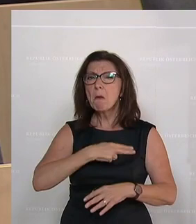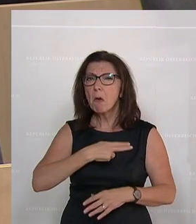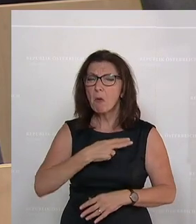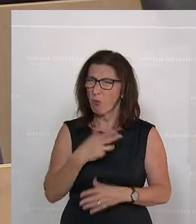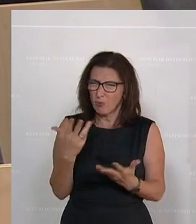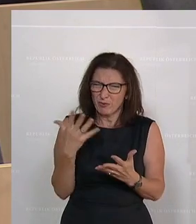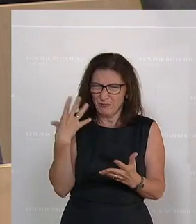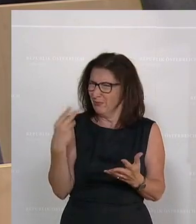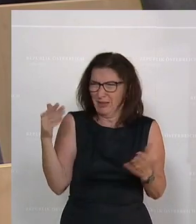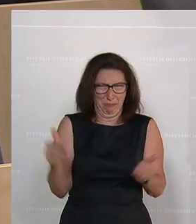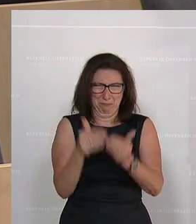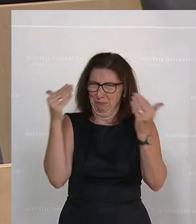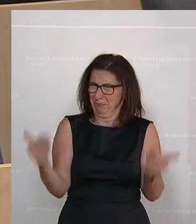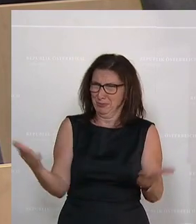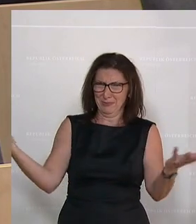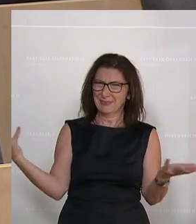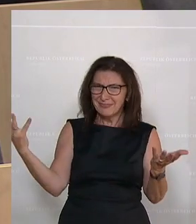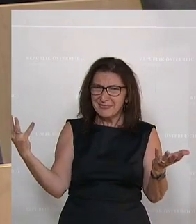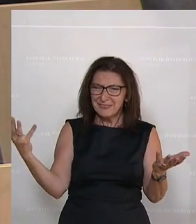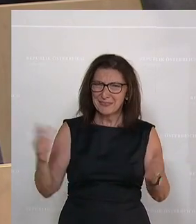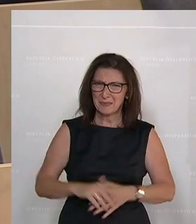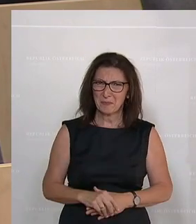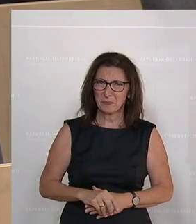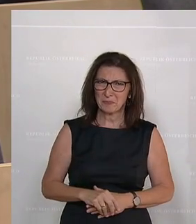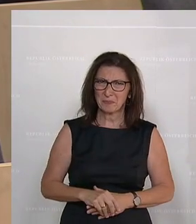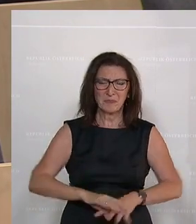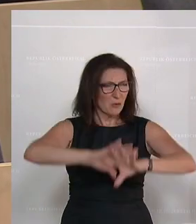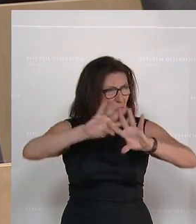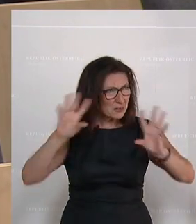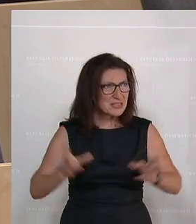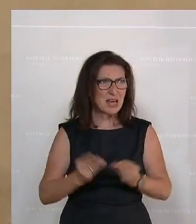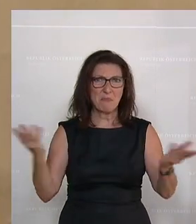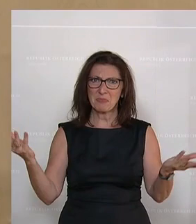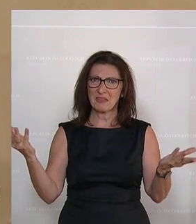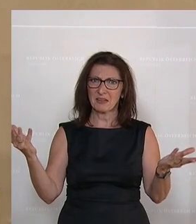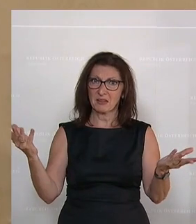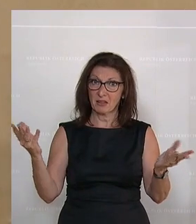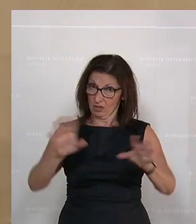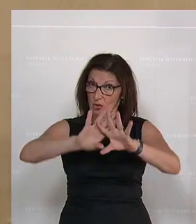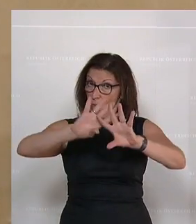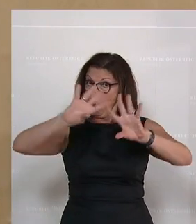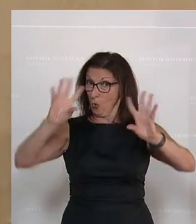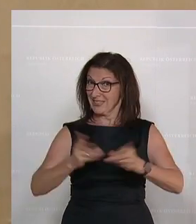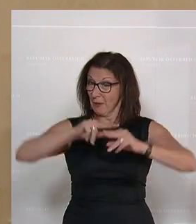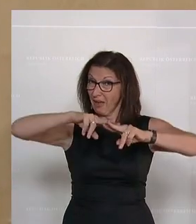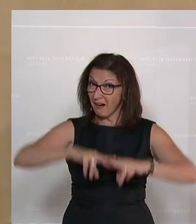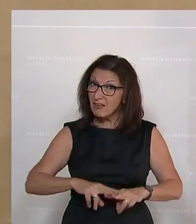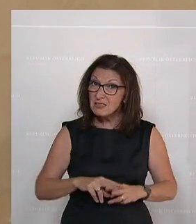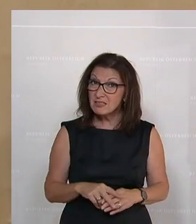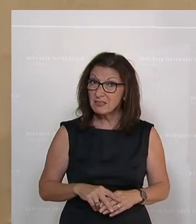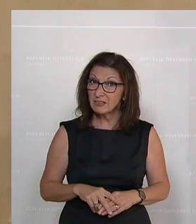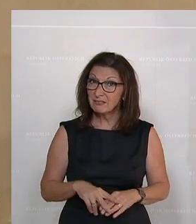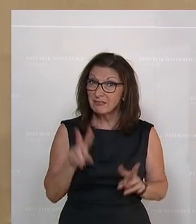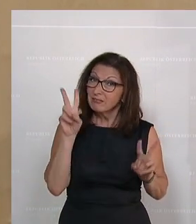und vorne nicht zusammen und der gesamte rest und der gesamte rest dieser so